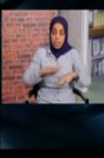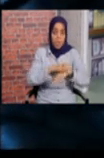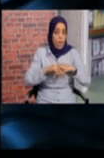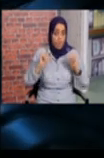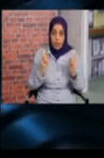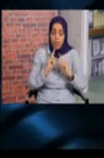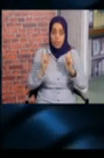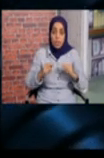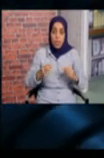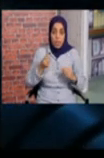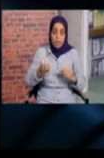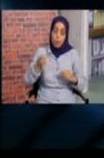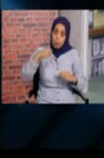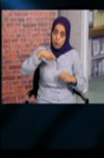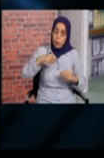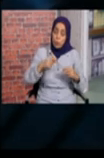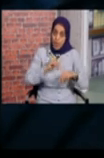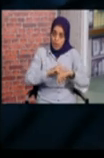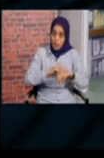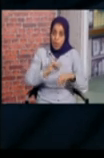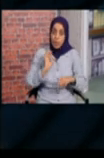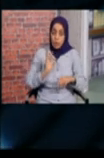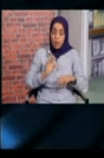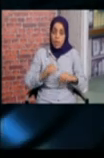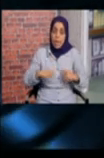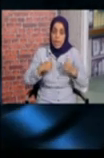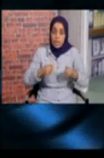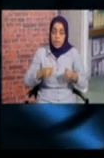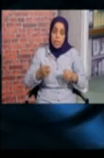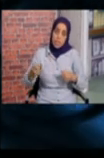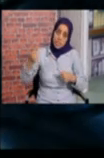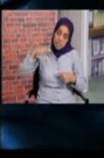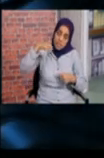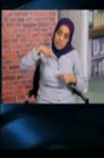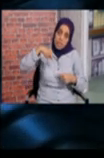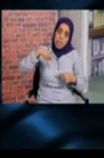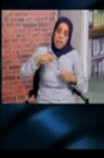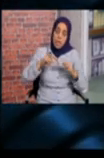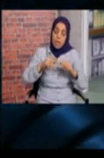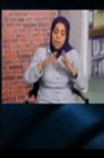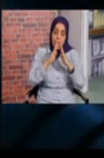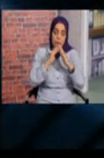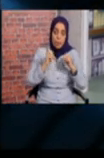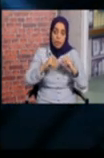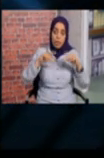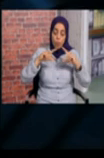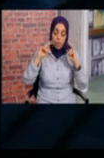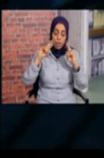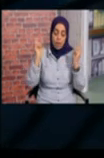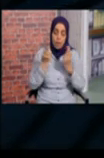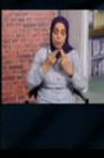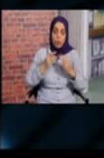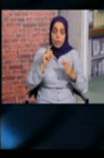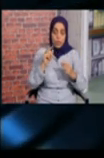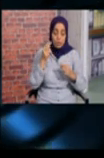بيبقى ليه ميثودولوجي معينه بيتبعها، ويبقى عادة ما بيزيدش نسبة البلد الواحدة عن